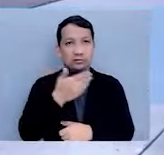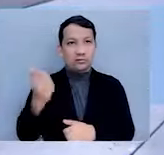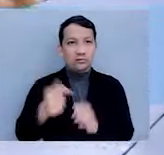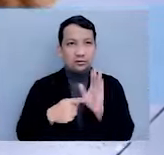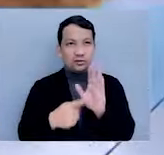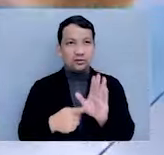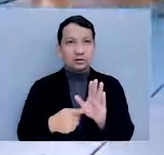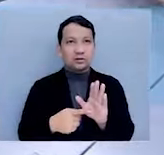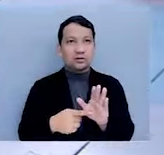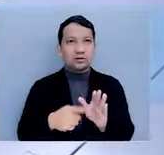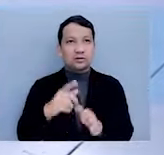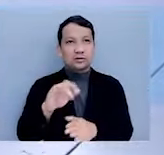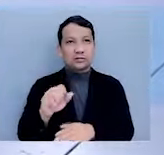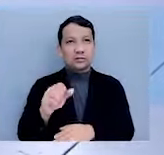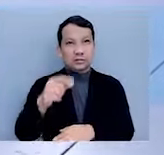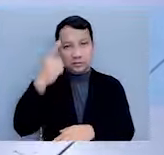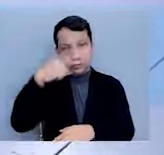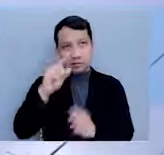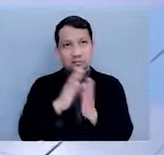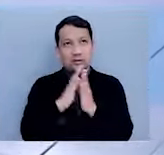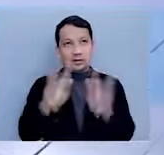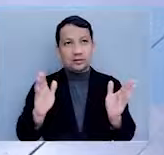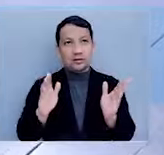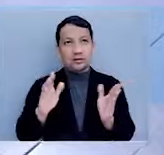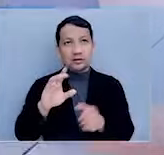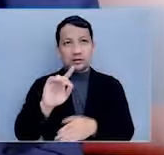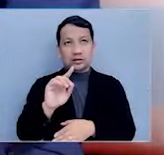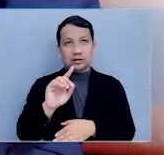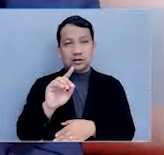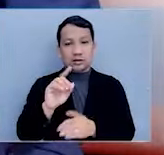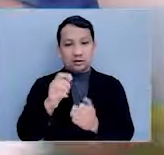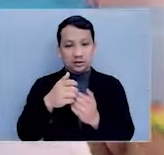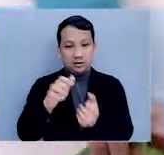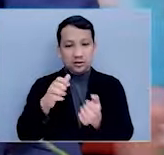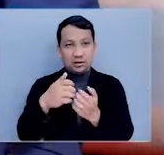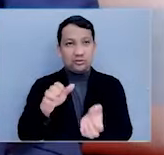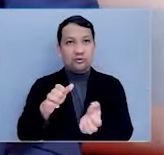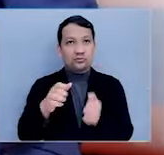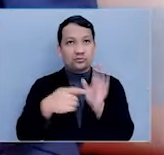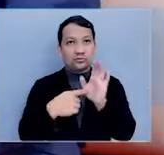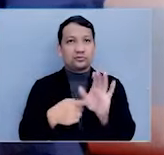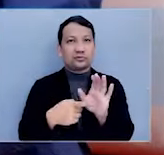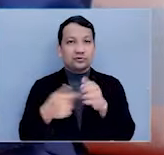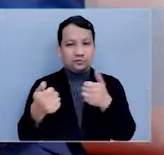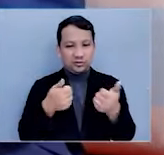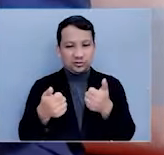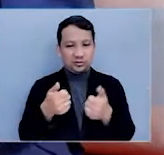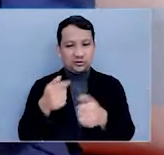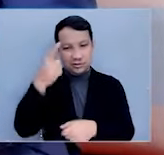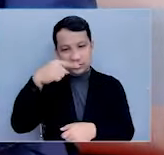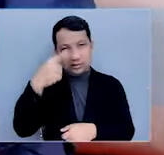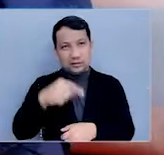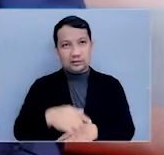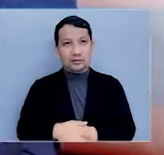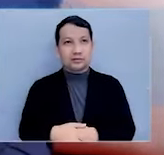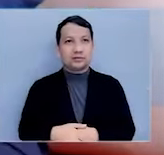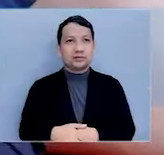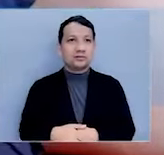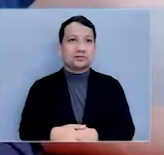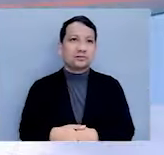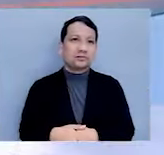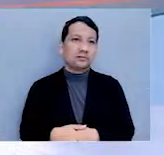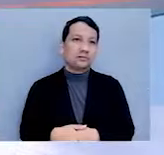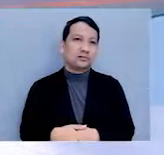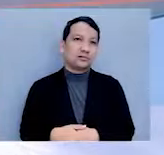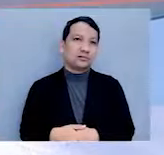Impact Thailand. The biggest dog show in Thailand. Wow! Yes. Actually, parang naman. Si Gretchen, aliw na aliw na rin kay Dalmang.